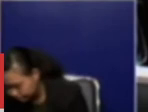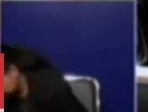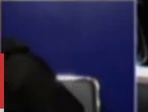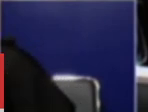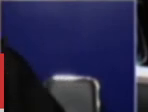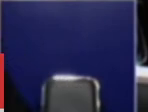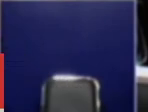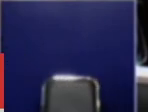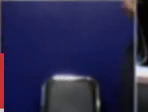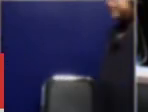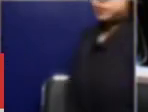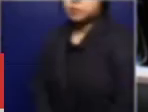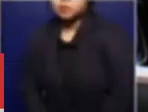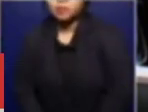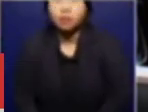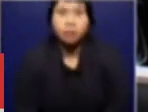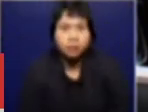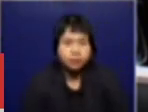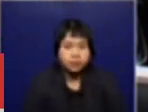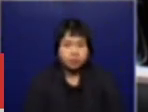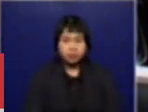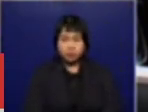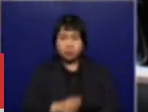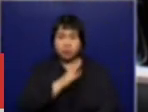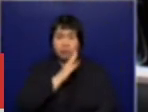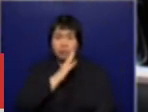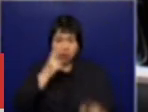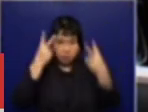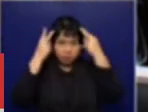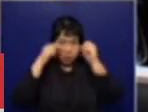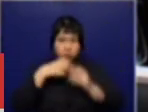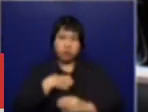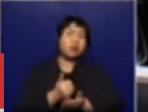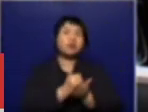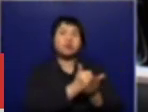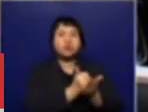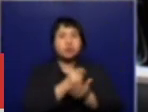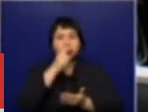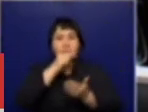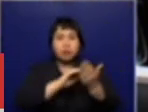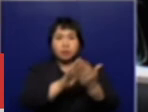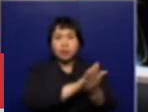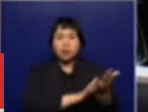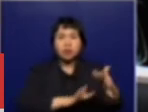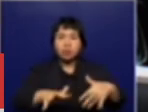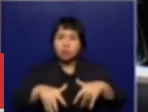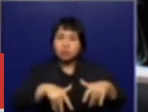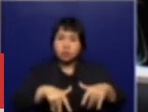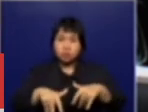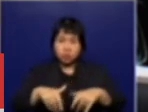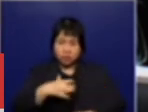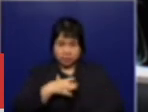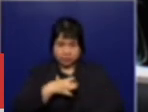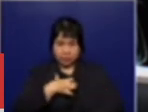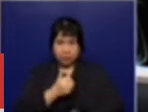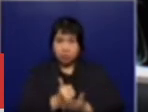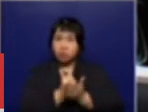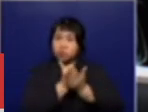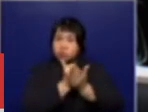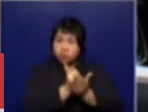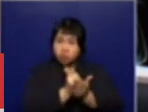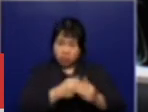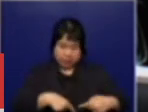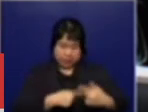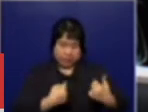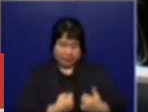ท่านพลเอกประยุทธ์จันทร์โอชาอยากจะช่วยเหลือคนไทยอยากจะช่วยเหลือประเทศไทยจริงๆนะครับต